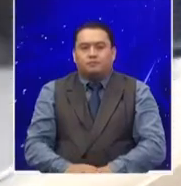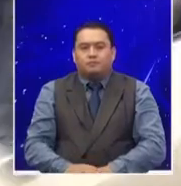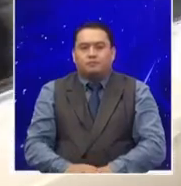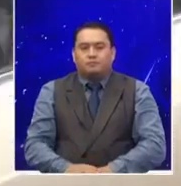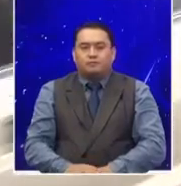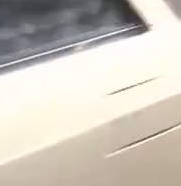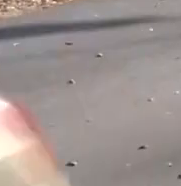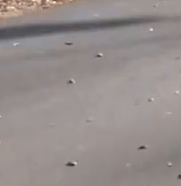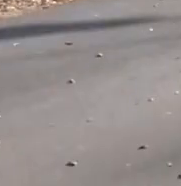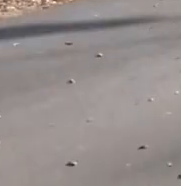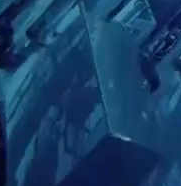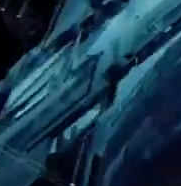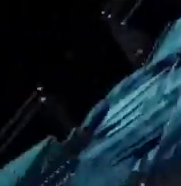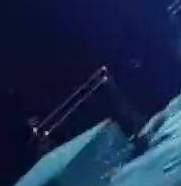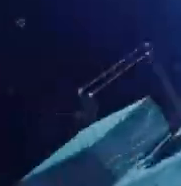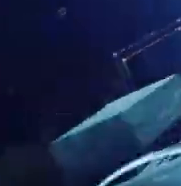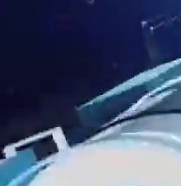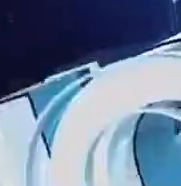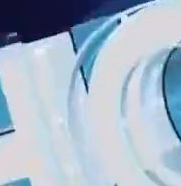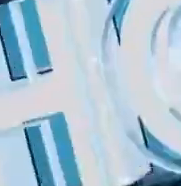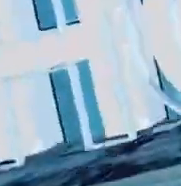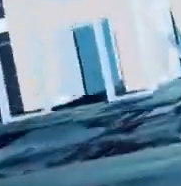Аблахо Тохбай, телеканал ЖТСУ.